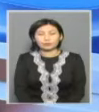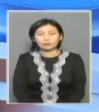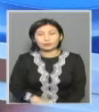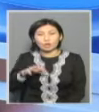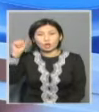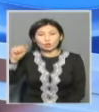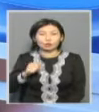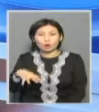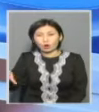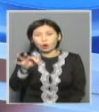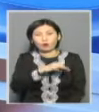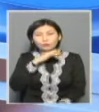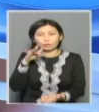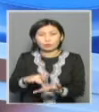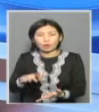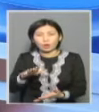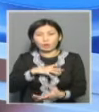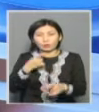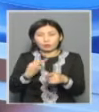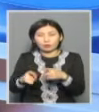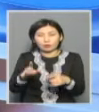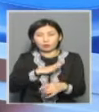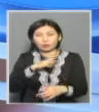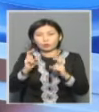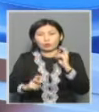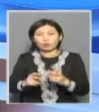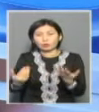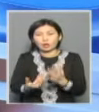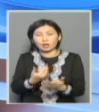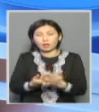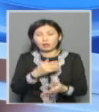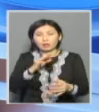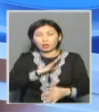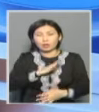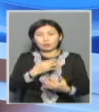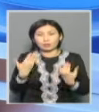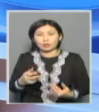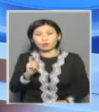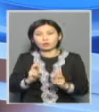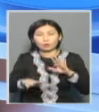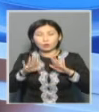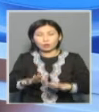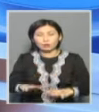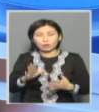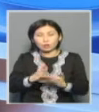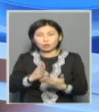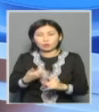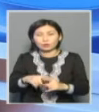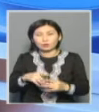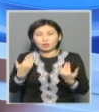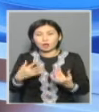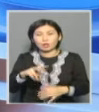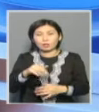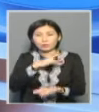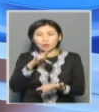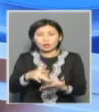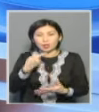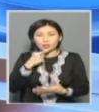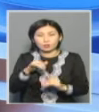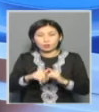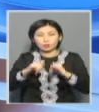Жылой ауданы Құлсары қаласындағы металл өндіретін зауыт жұмысы қайта жанданды. Енді өндіріс орнының арқасында моно қаланың